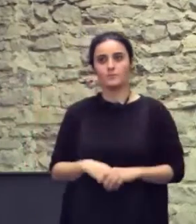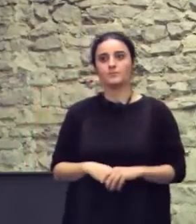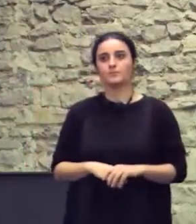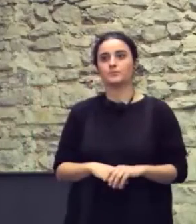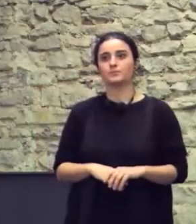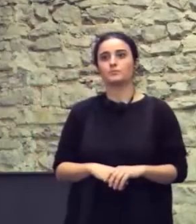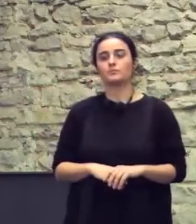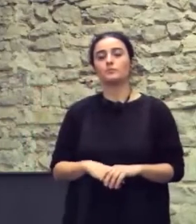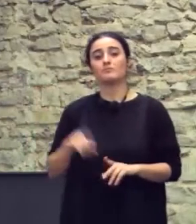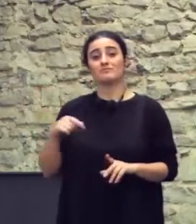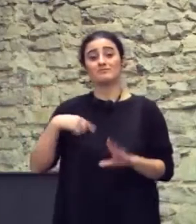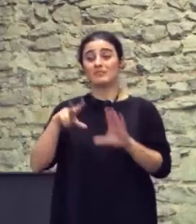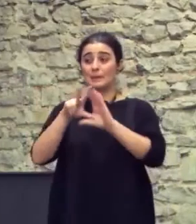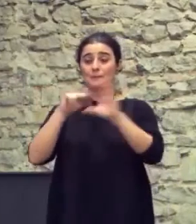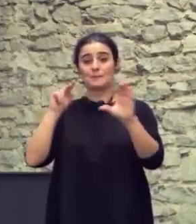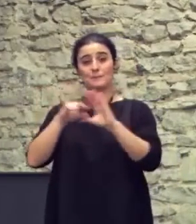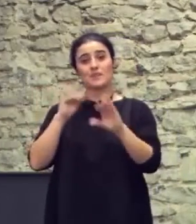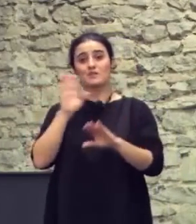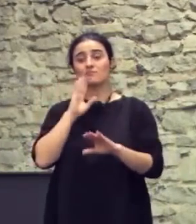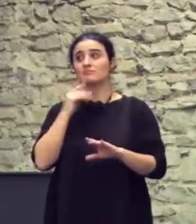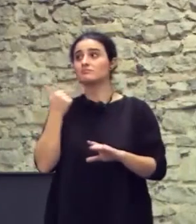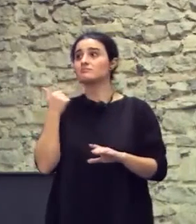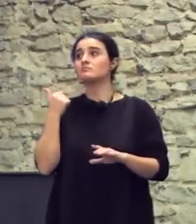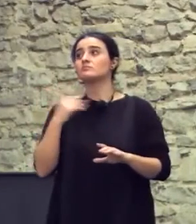eta agian bideoan